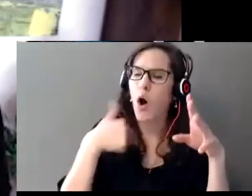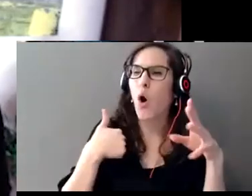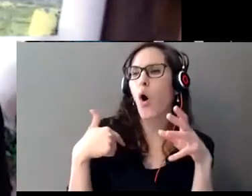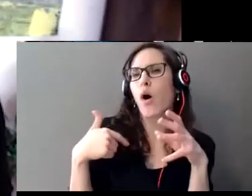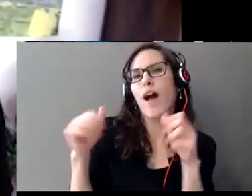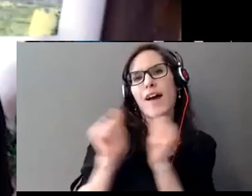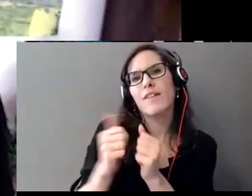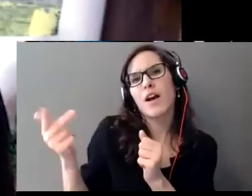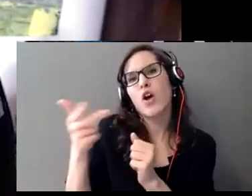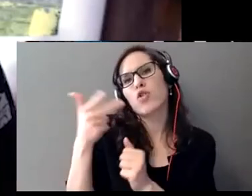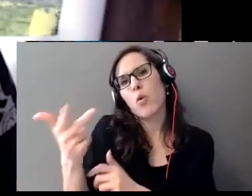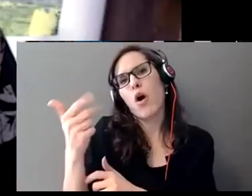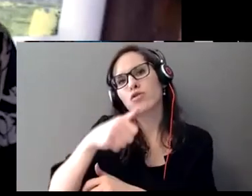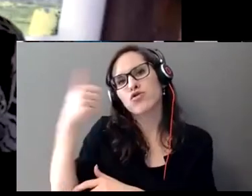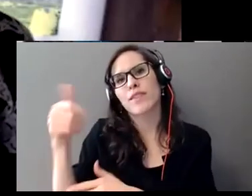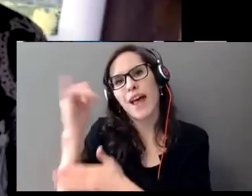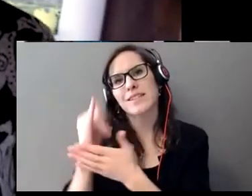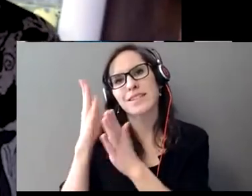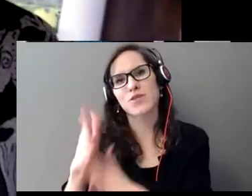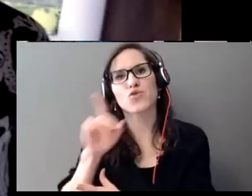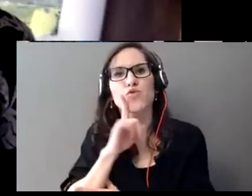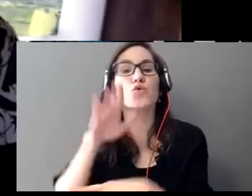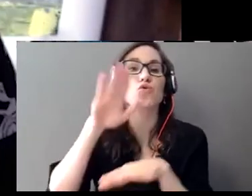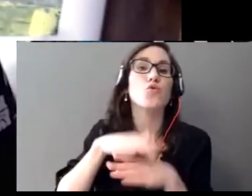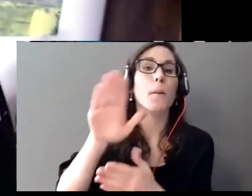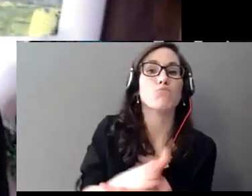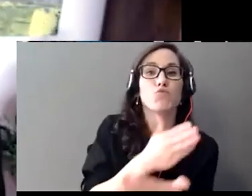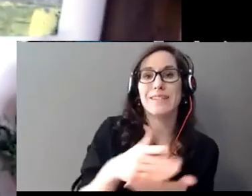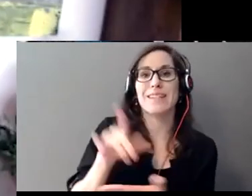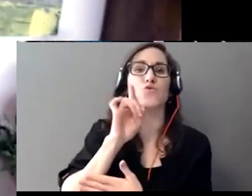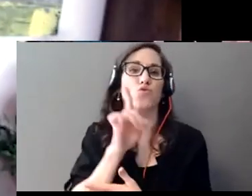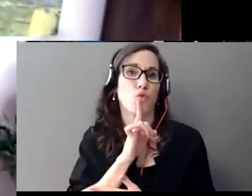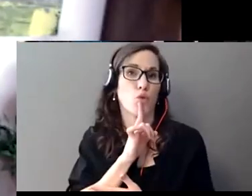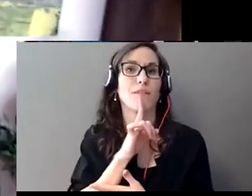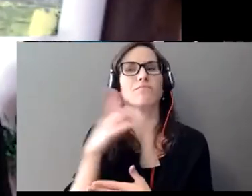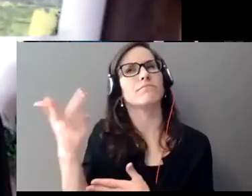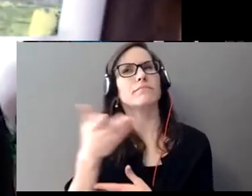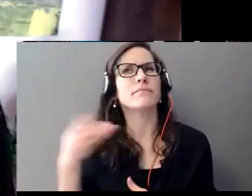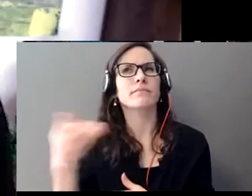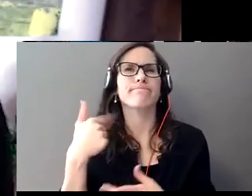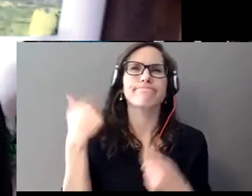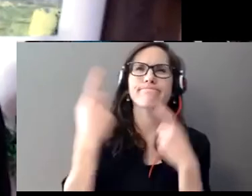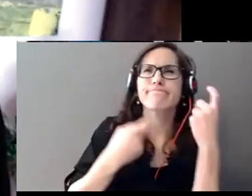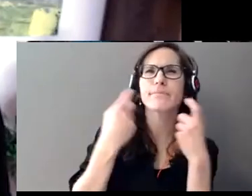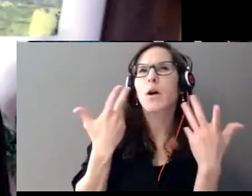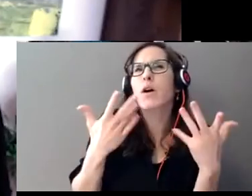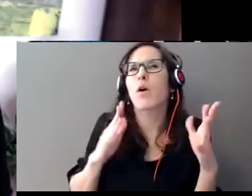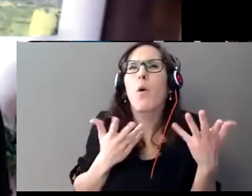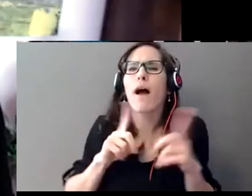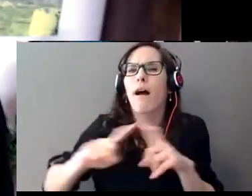sourds en musique sourde donc on s'est interrogé sur c'est quoi nos différents attachements à la musique